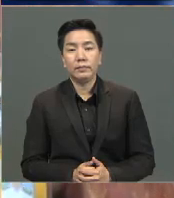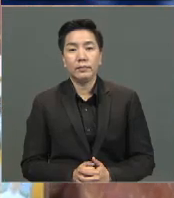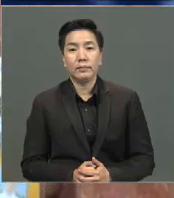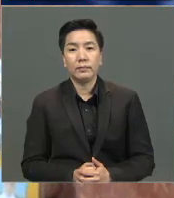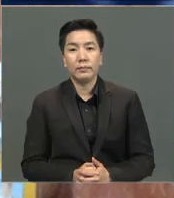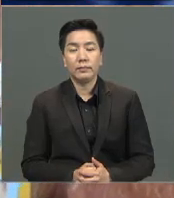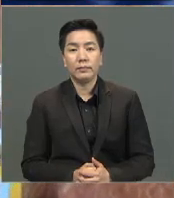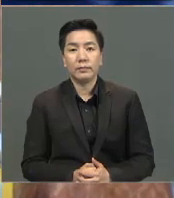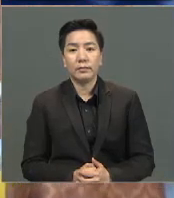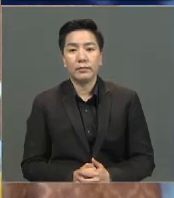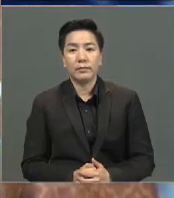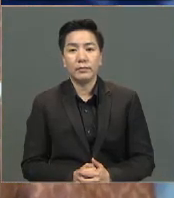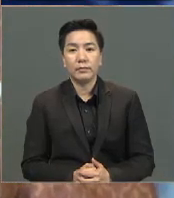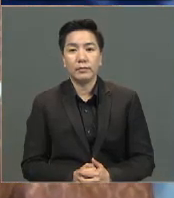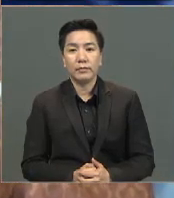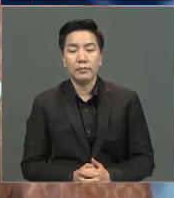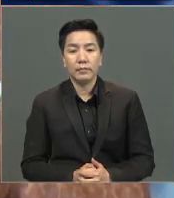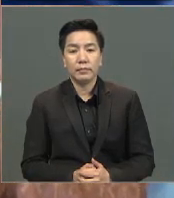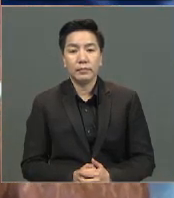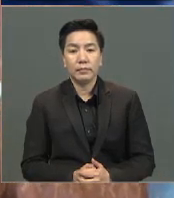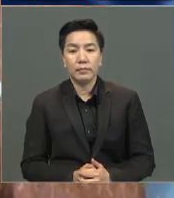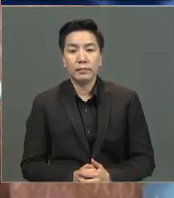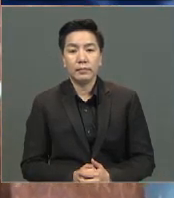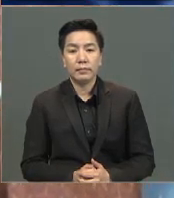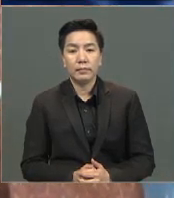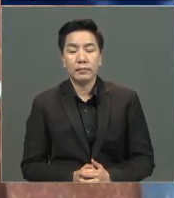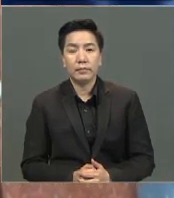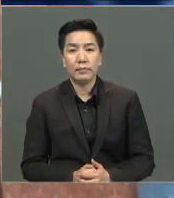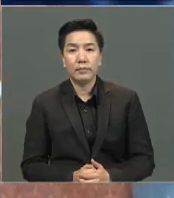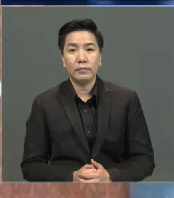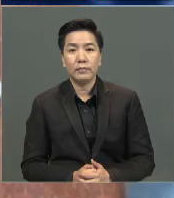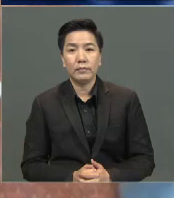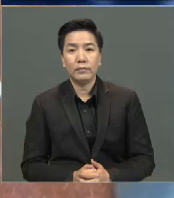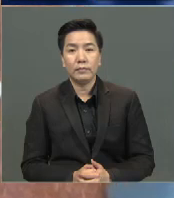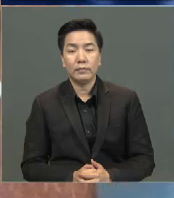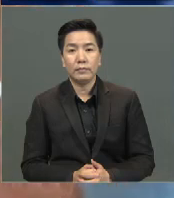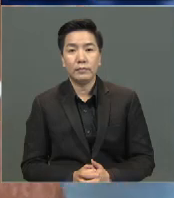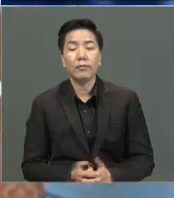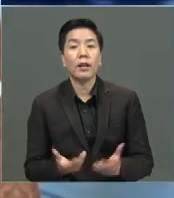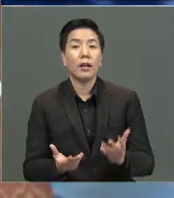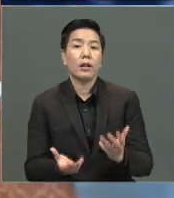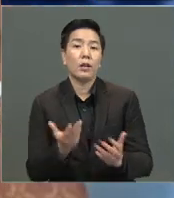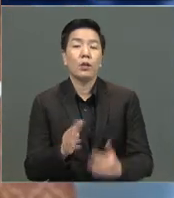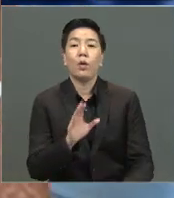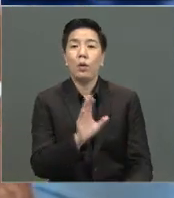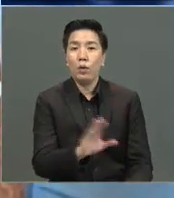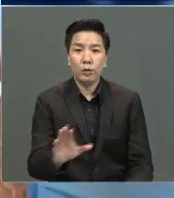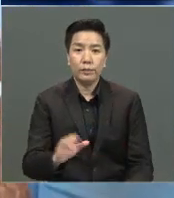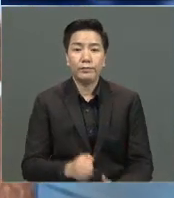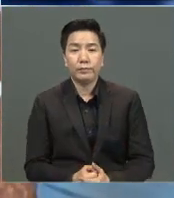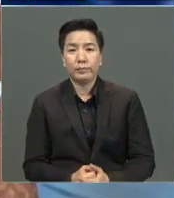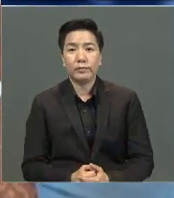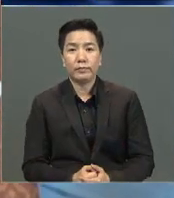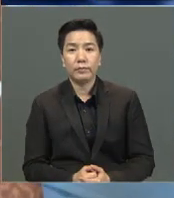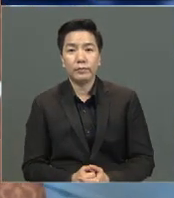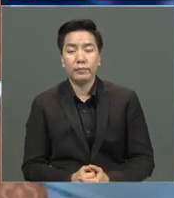ป็นความจำเป็นที่ต้องรับความจำเป็น แล้วคุณแล้วแต่คุณ คือความจำเป็นที่ต้